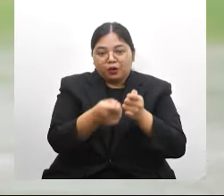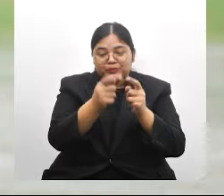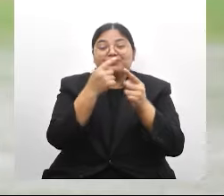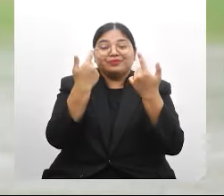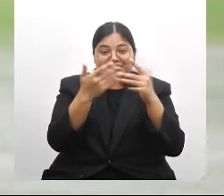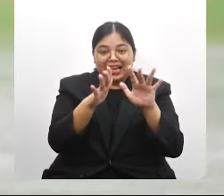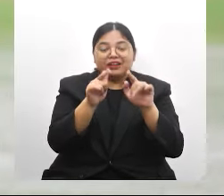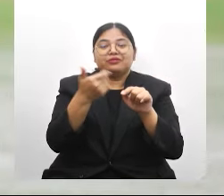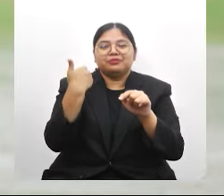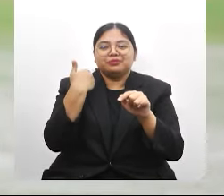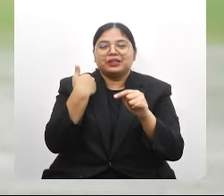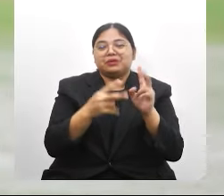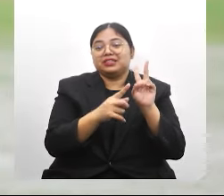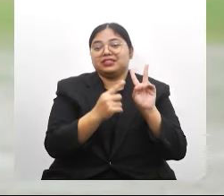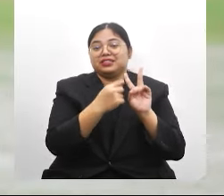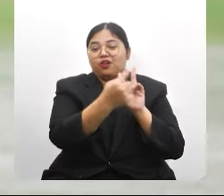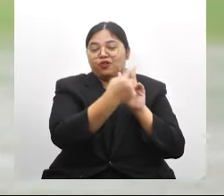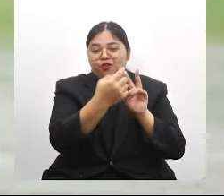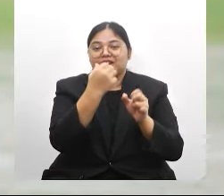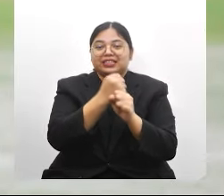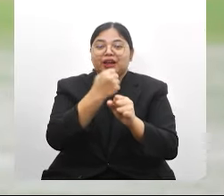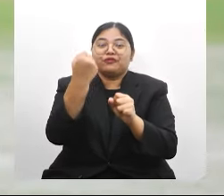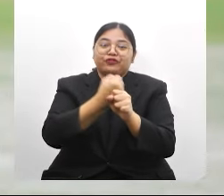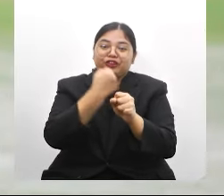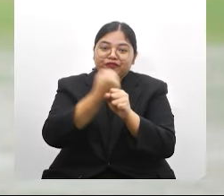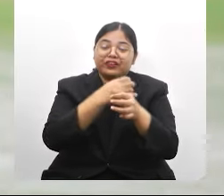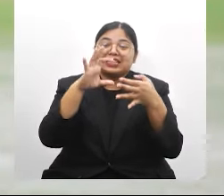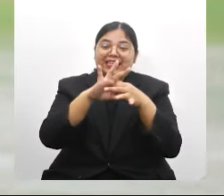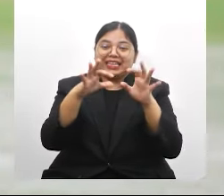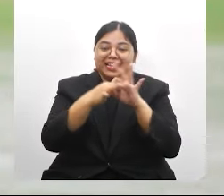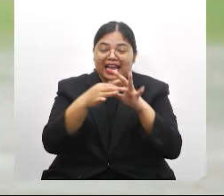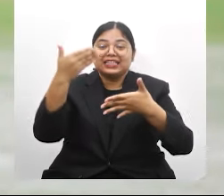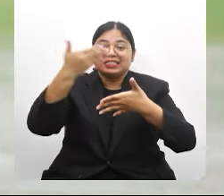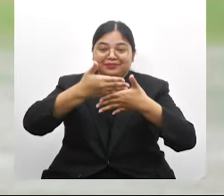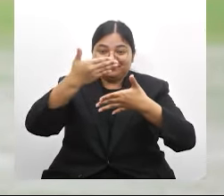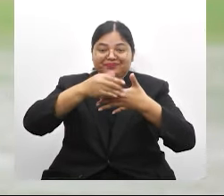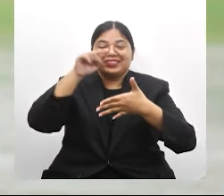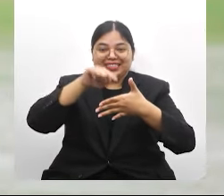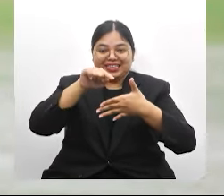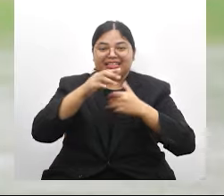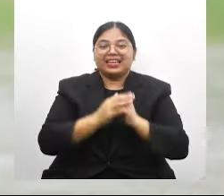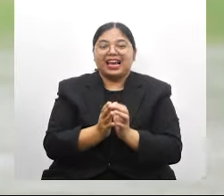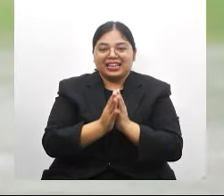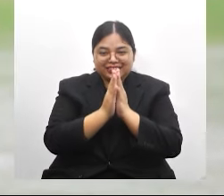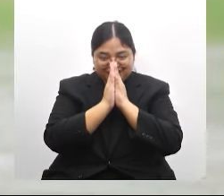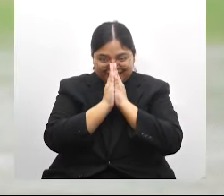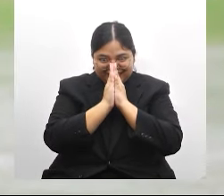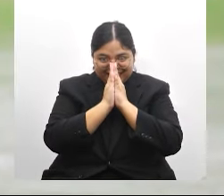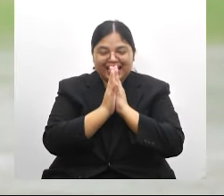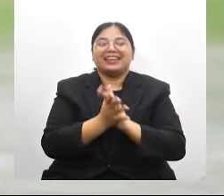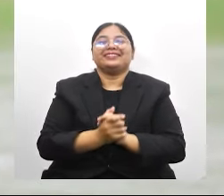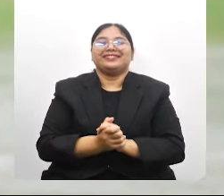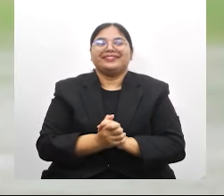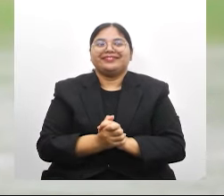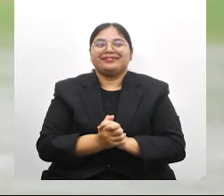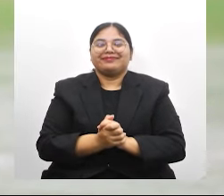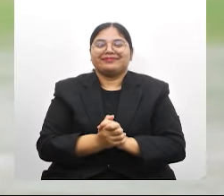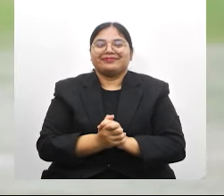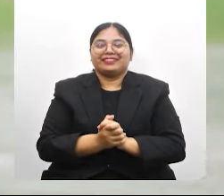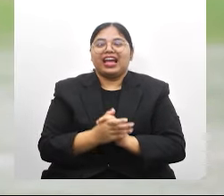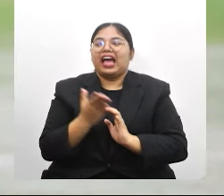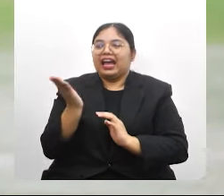ที่น้องได้มาฝึกแคดดี้นะคะที่สนามกอล์ฟเขื่อนรัชประภาแห่งนี้ค่ะโอเคสวัสดีค่ะสวัสดีครับให้น้อง